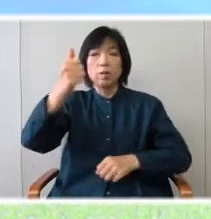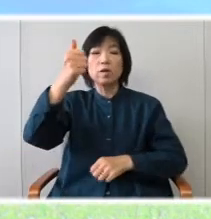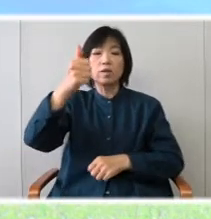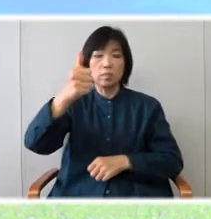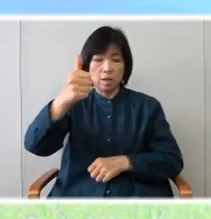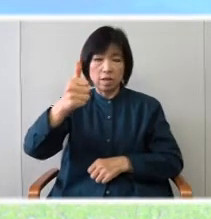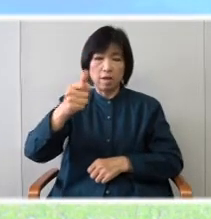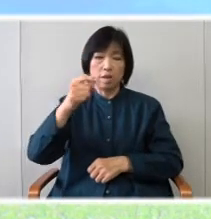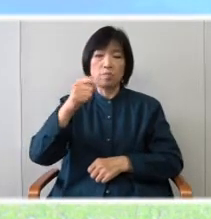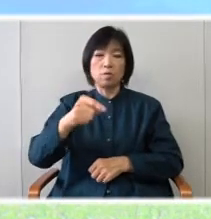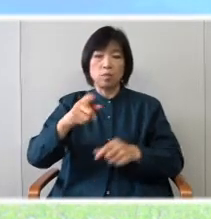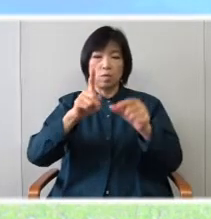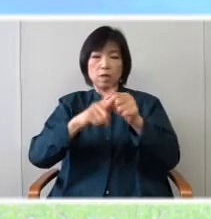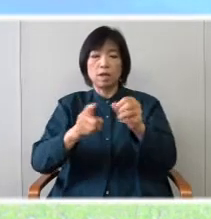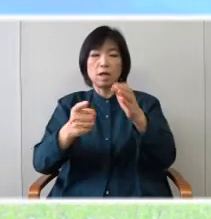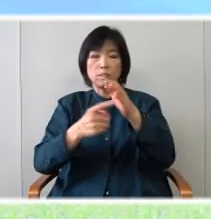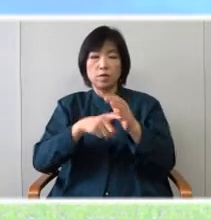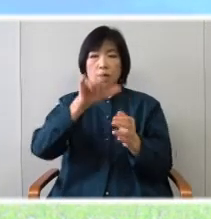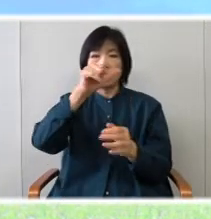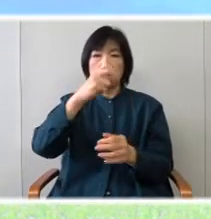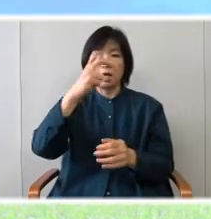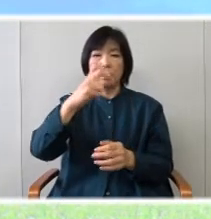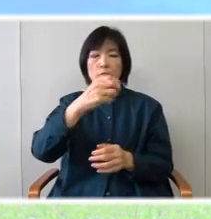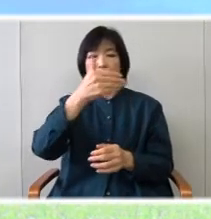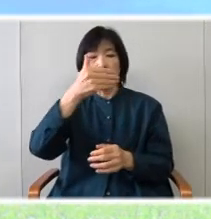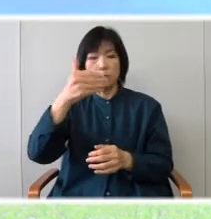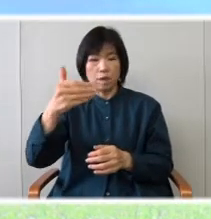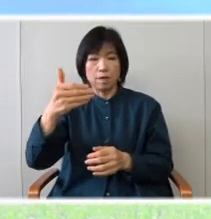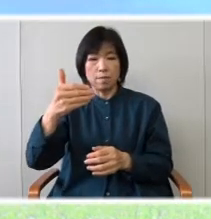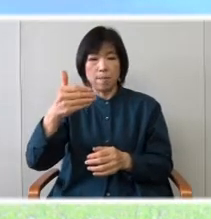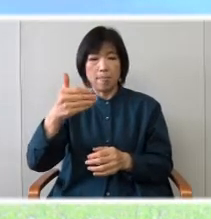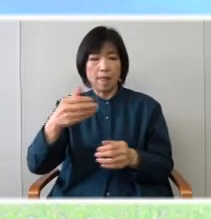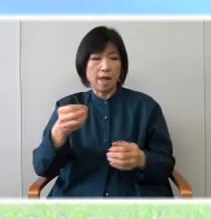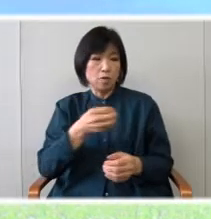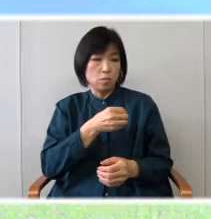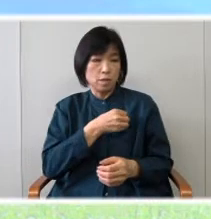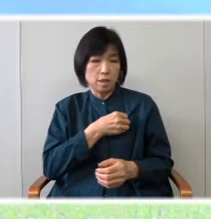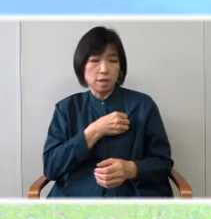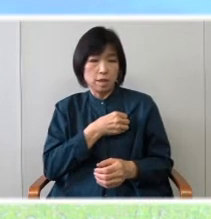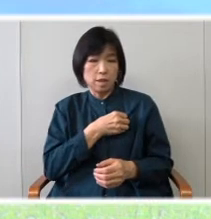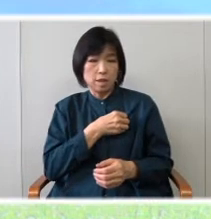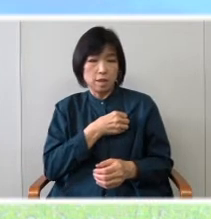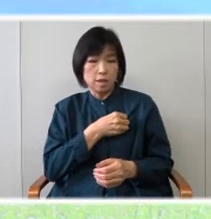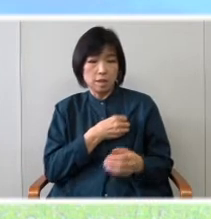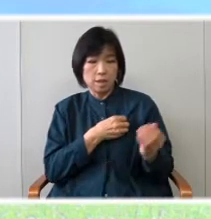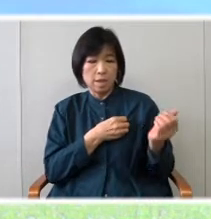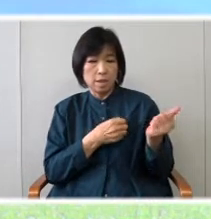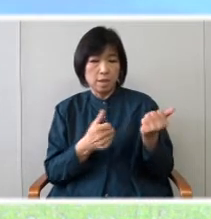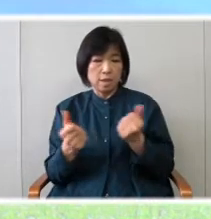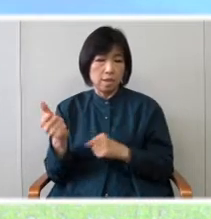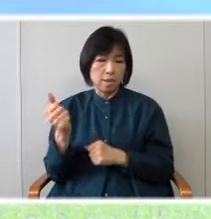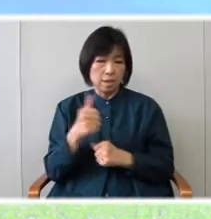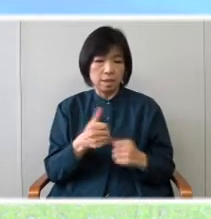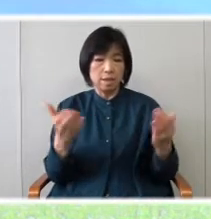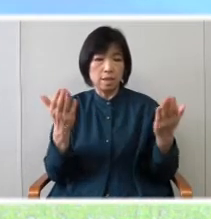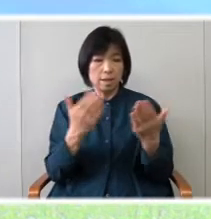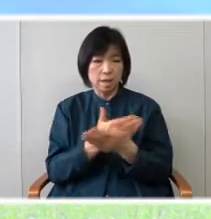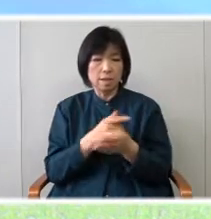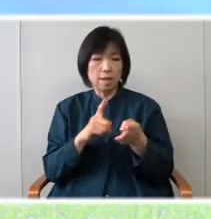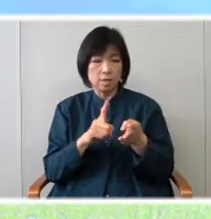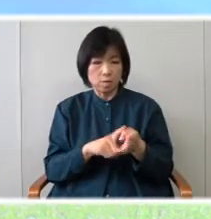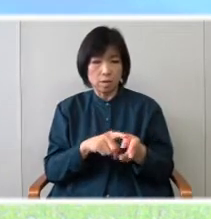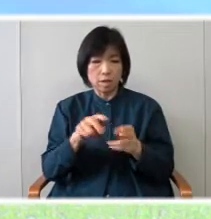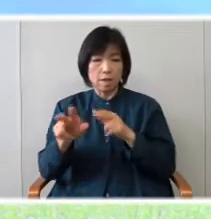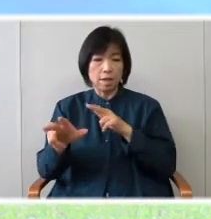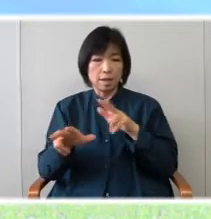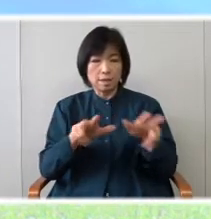中村やろくはあの衆議院議員になったりとか、 本当にあの政治家としても